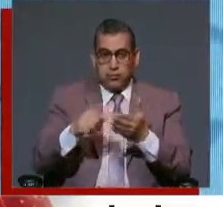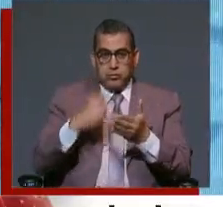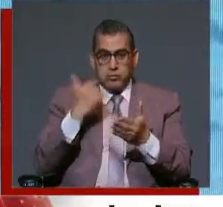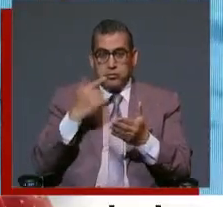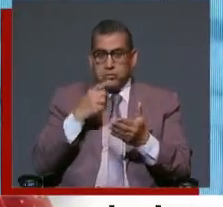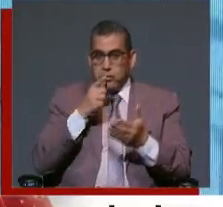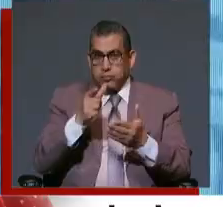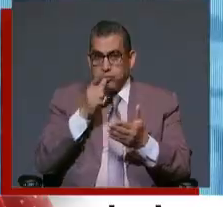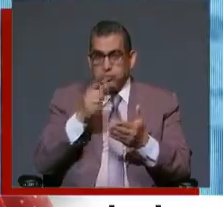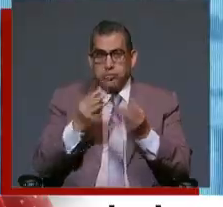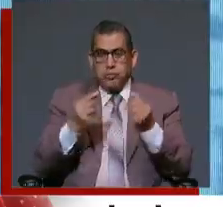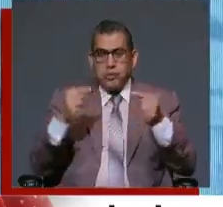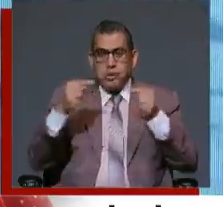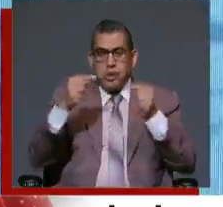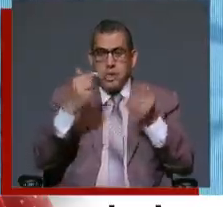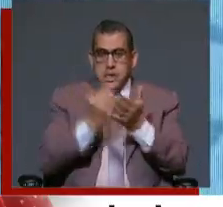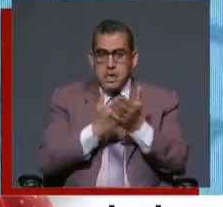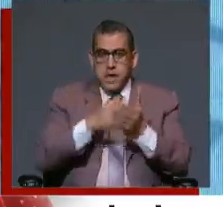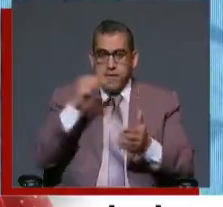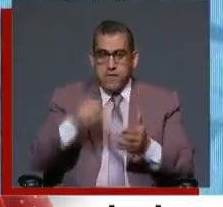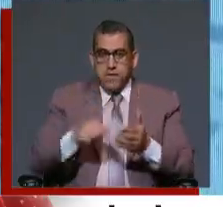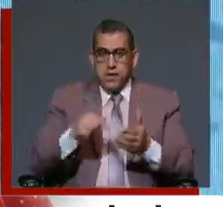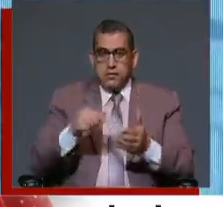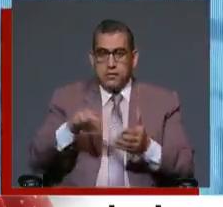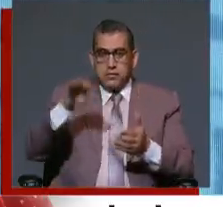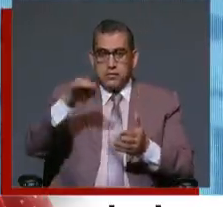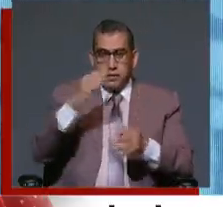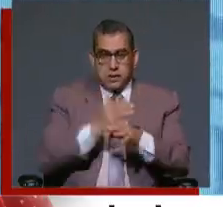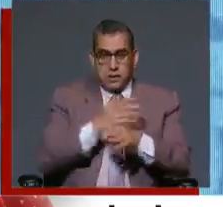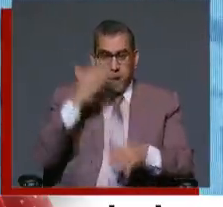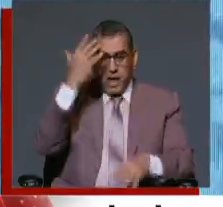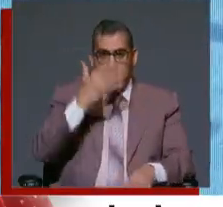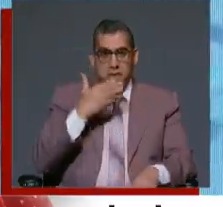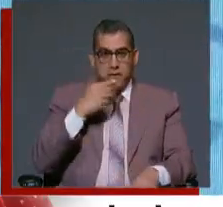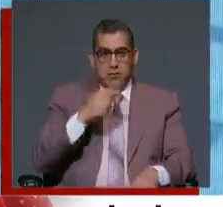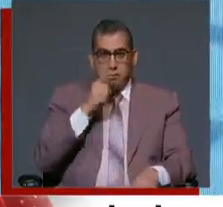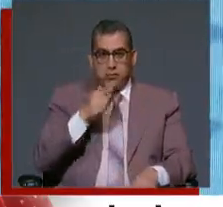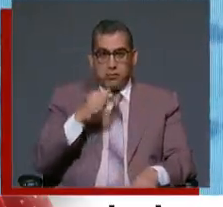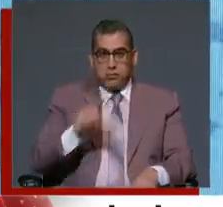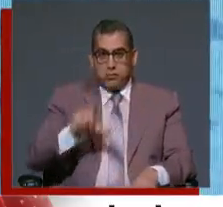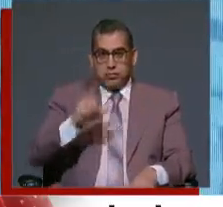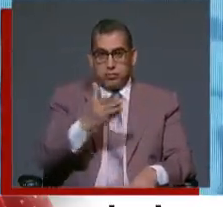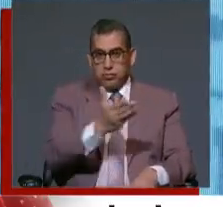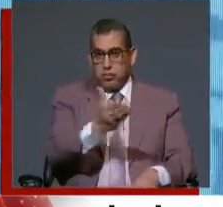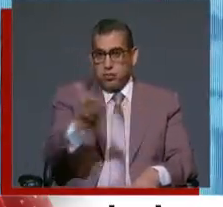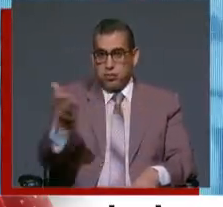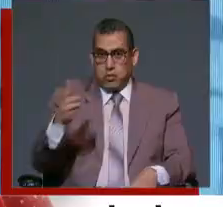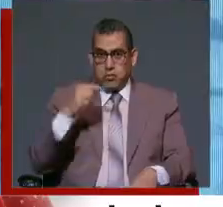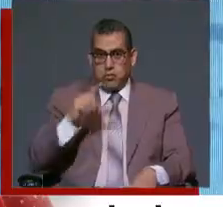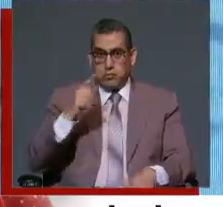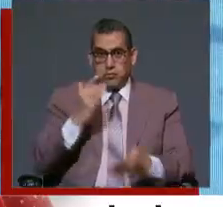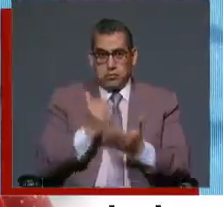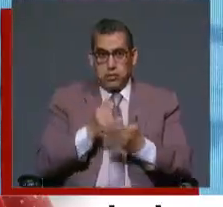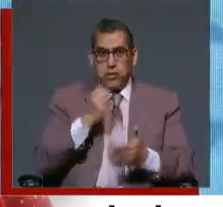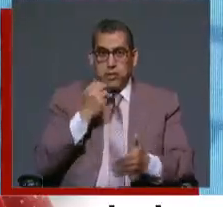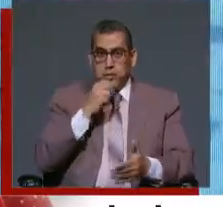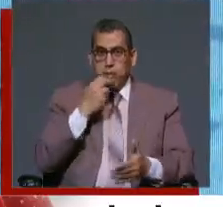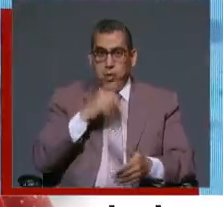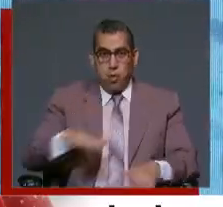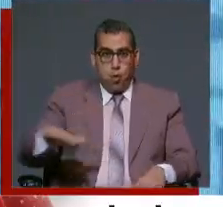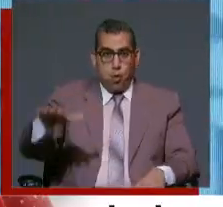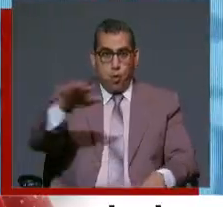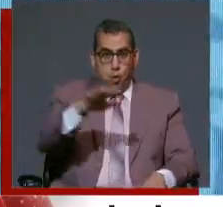مختلف التحديات الاقتصادية التي تواجهها أفريقيا. أصحاب السعادة، أصحاب المعالي، سيداتي، سادتي،